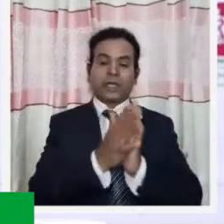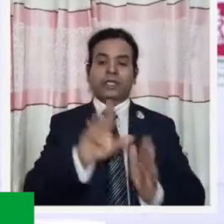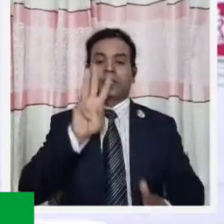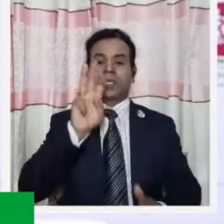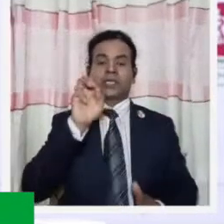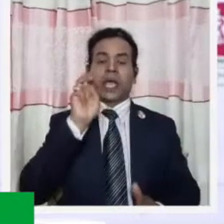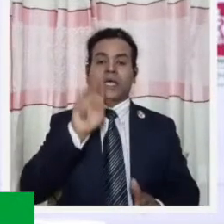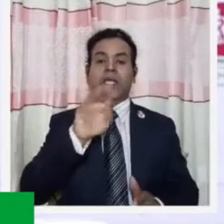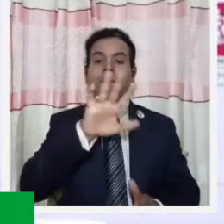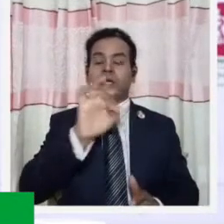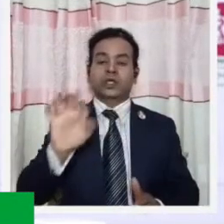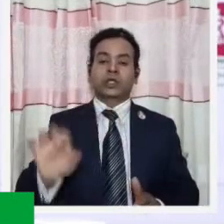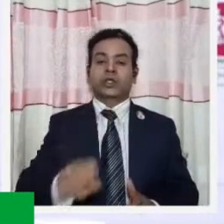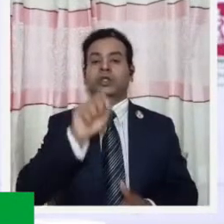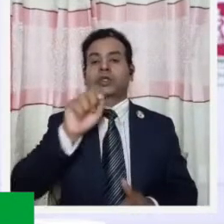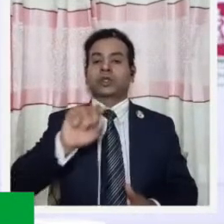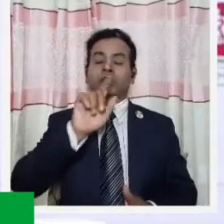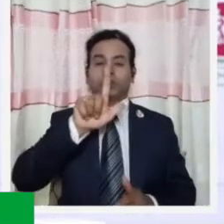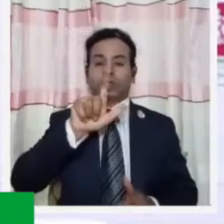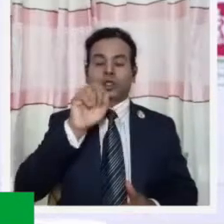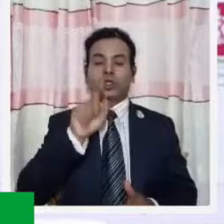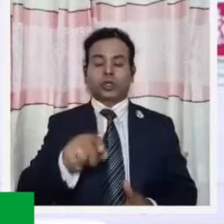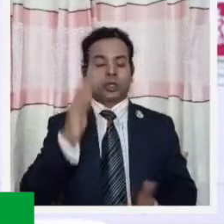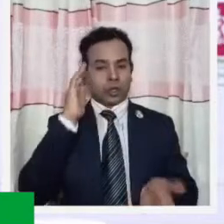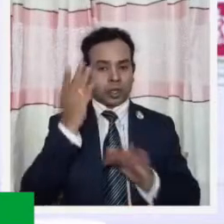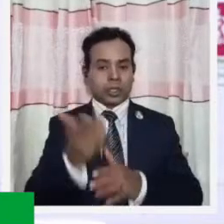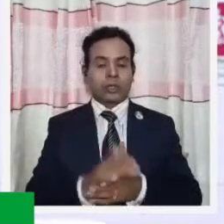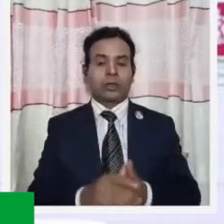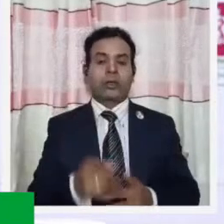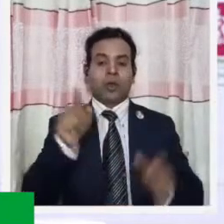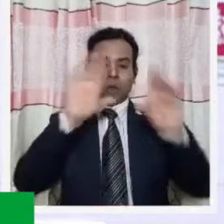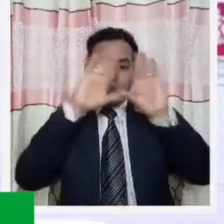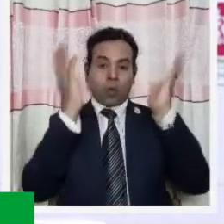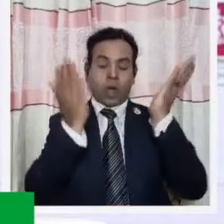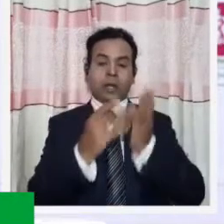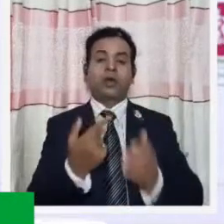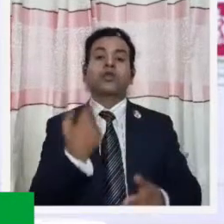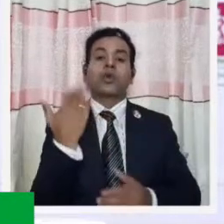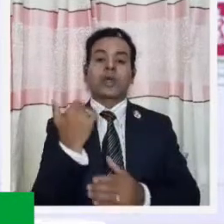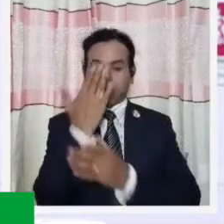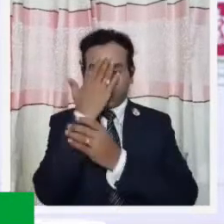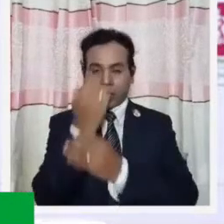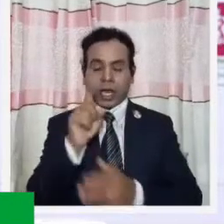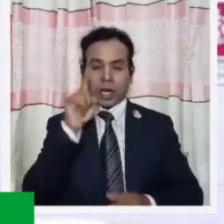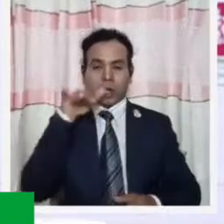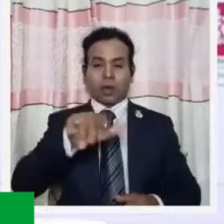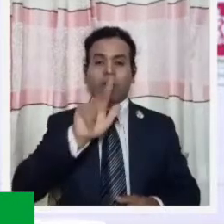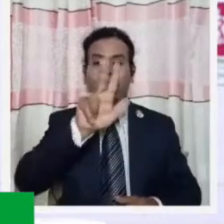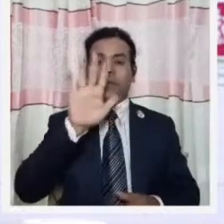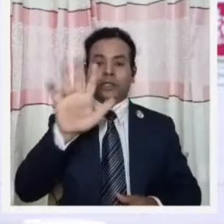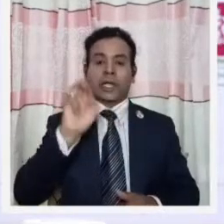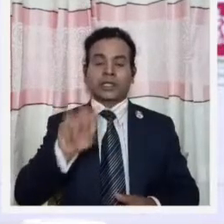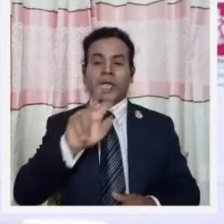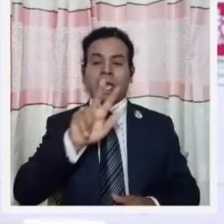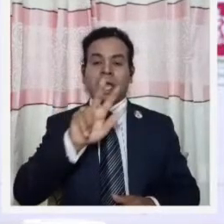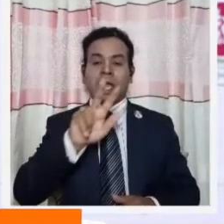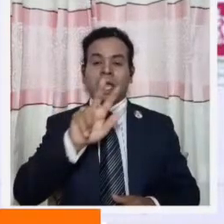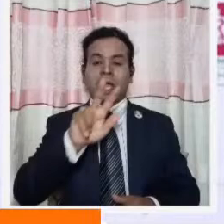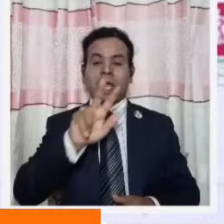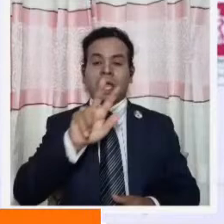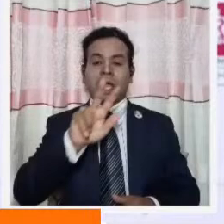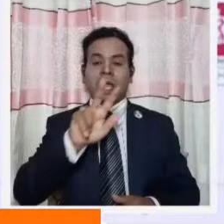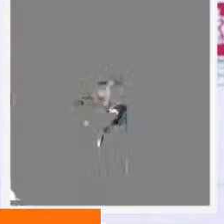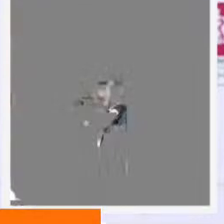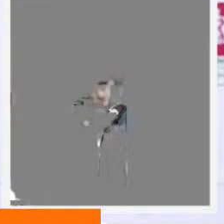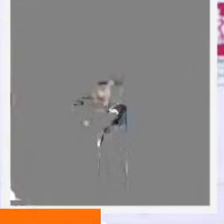24 ঘন্টায় দক্ষিণ পূর্ব এশিয়া মৃত্যুবরণ করেছেন 670 জন এবং এ পর্যন্ত 30,570 জন। সারা